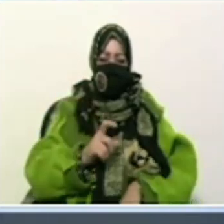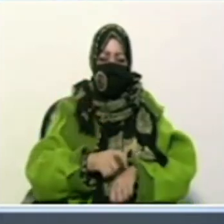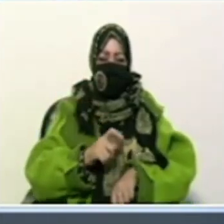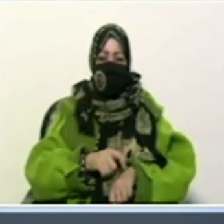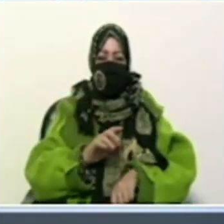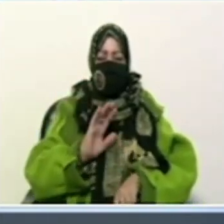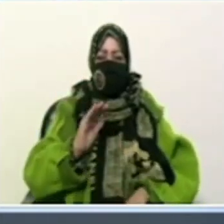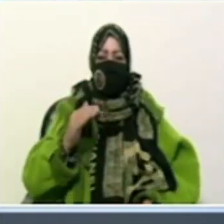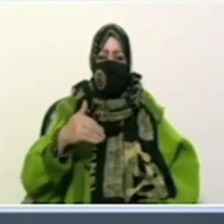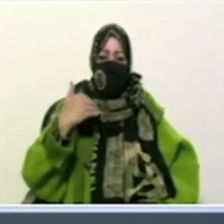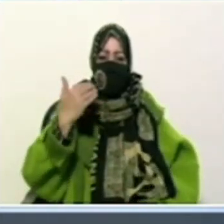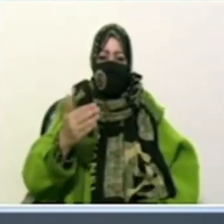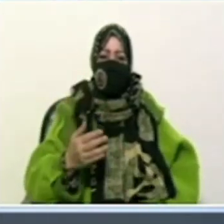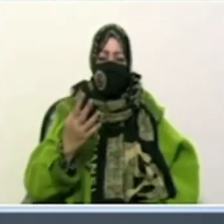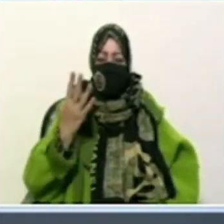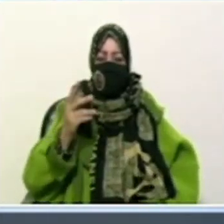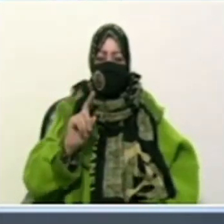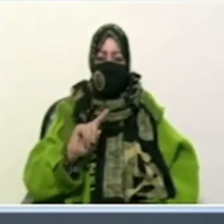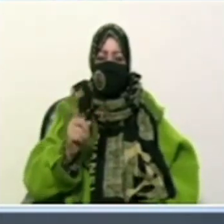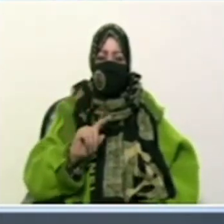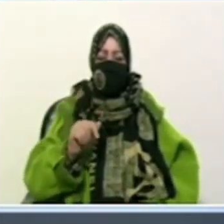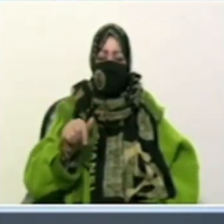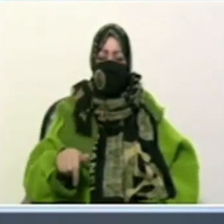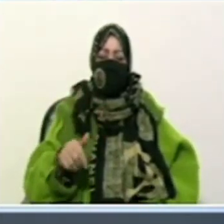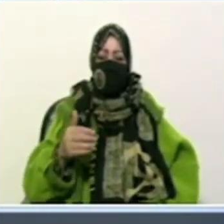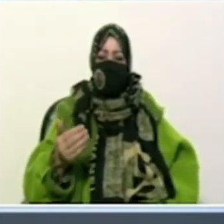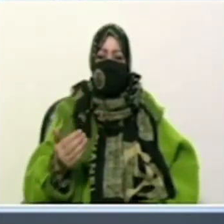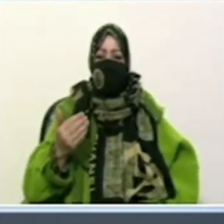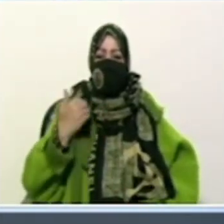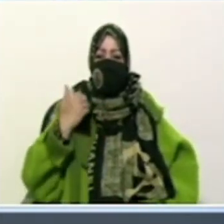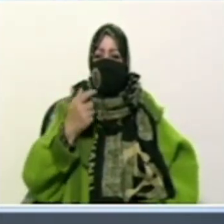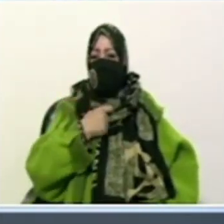المسجد في زاوية حتى من المسجد، وإن زاوية ثم